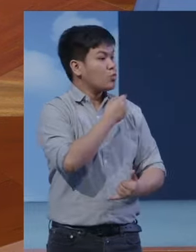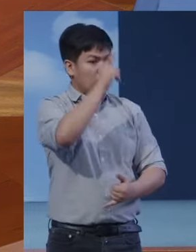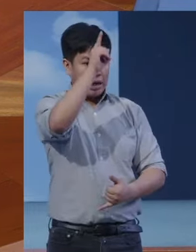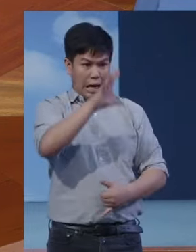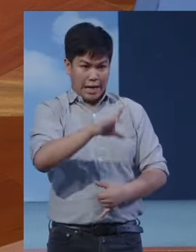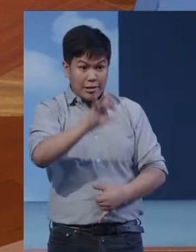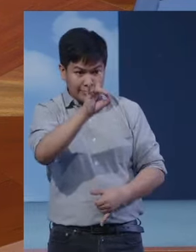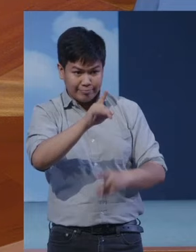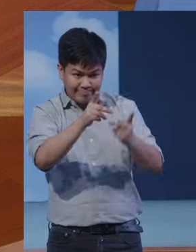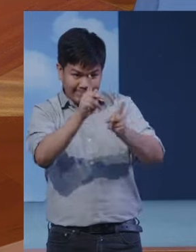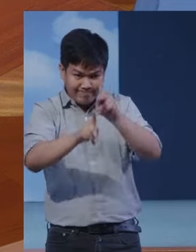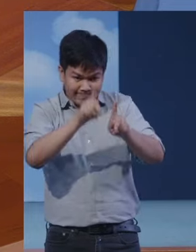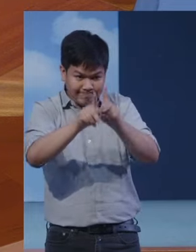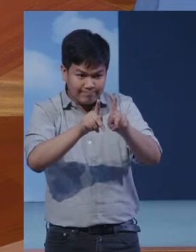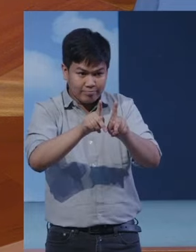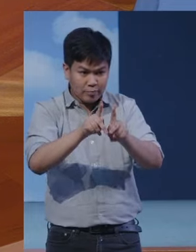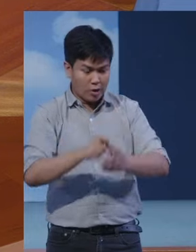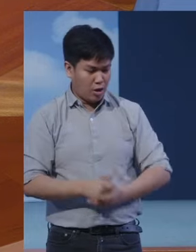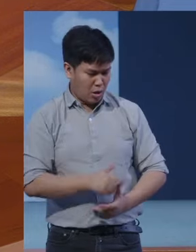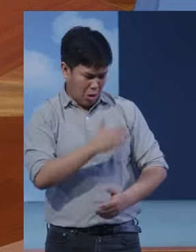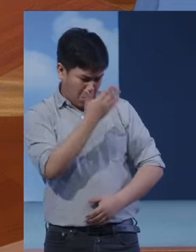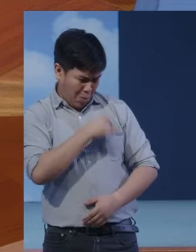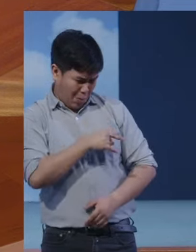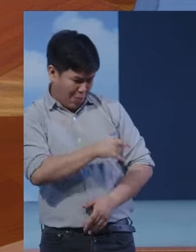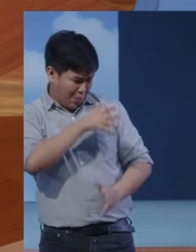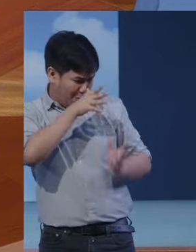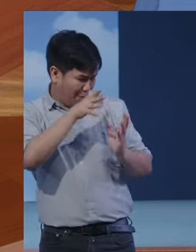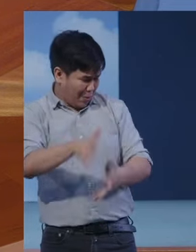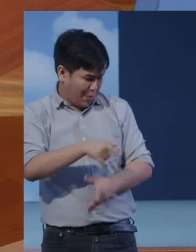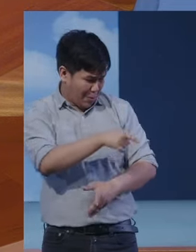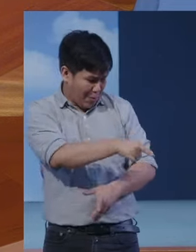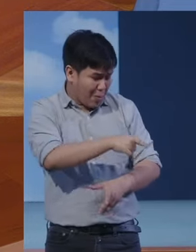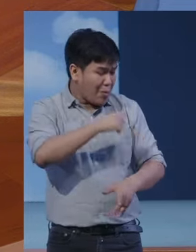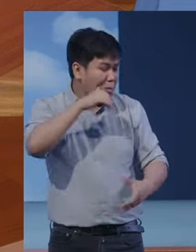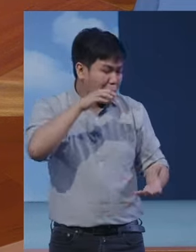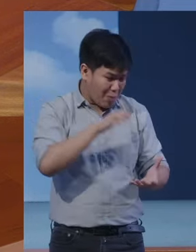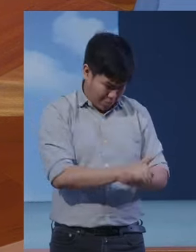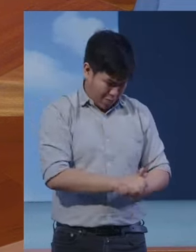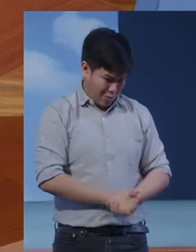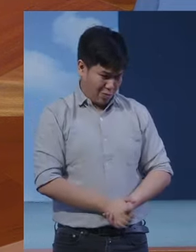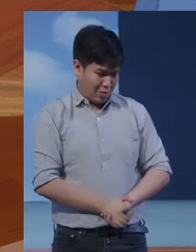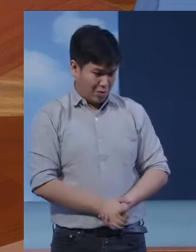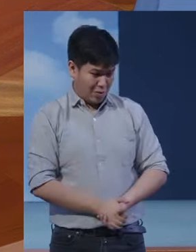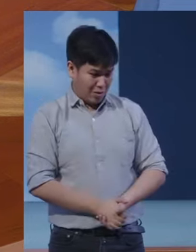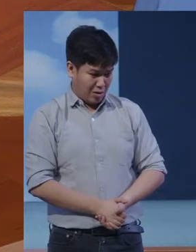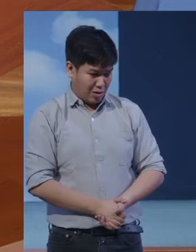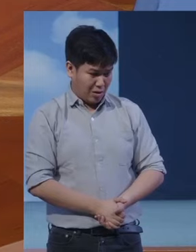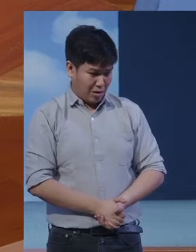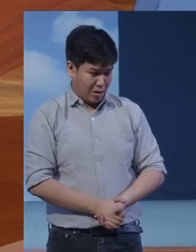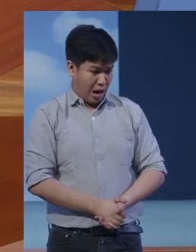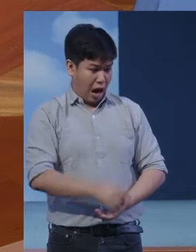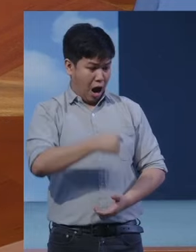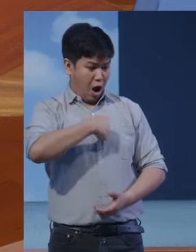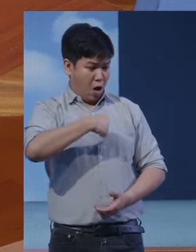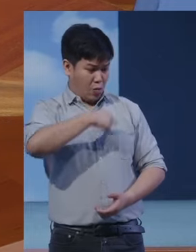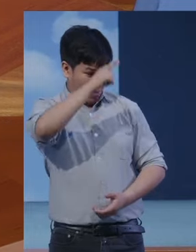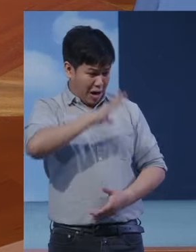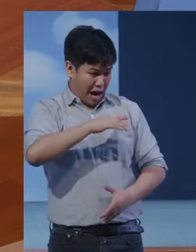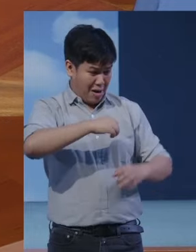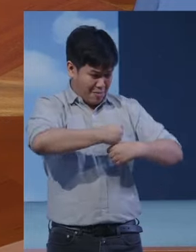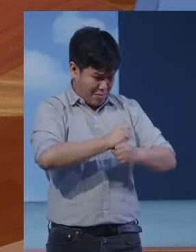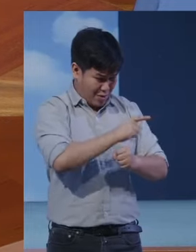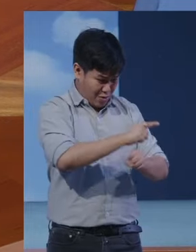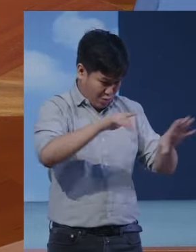niya you left your Companion and your wife by covenant did he not make them one Kino quote ni